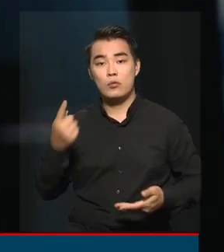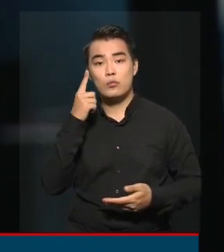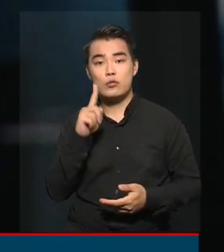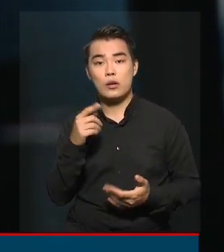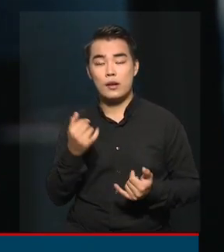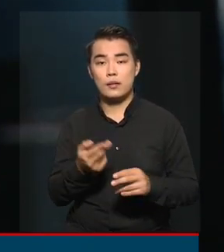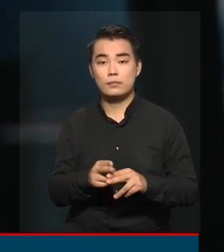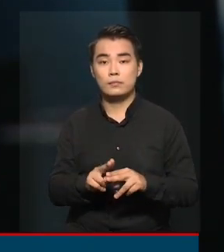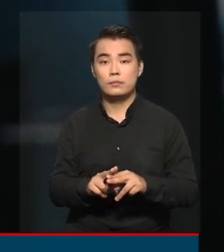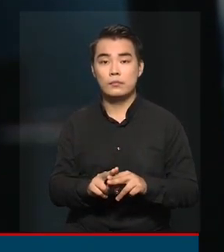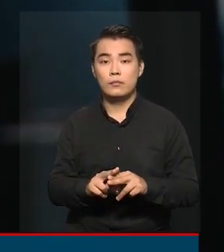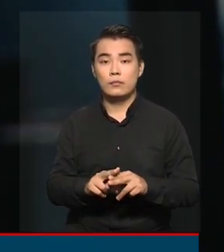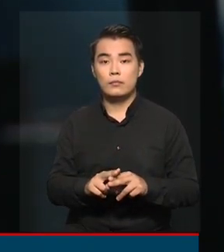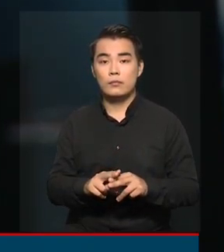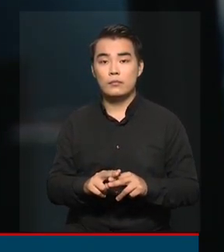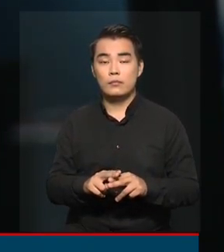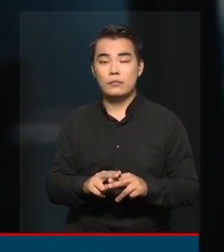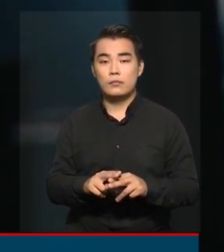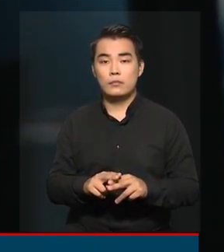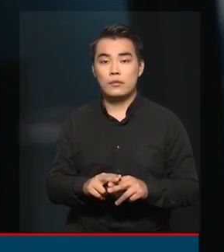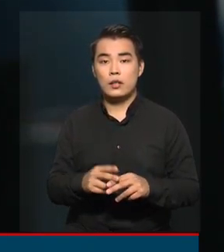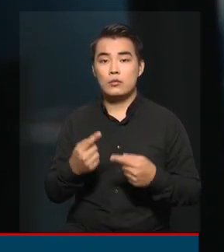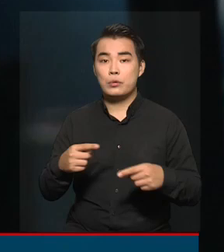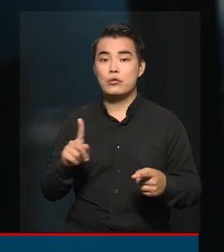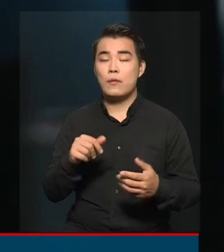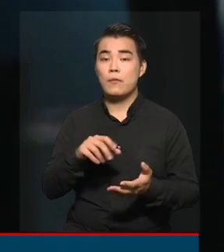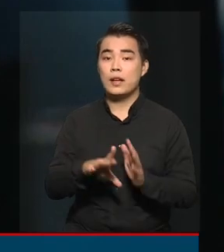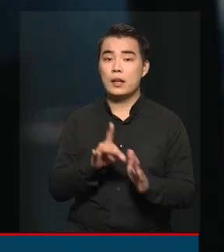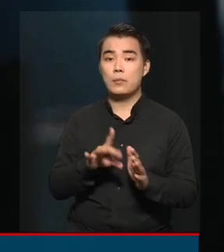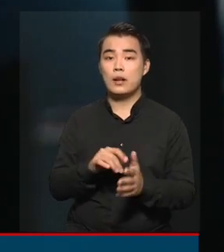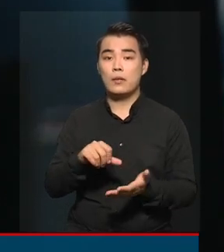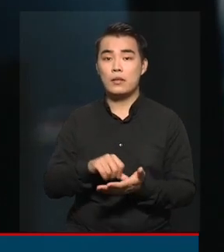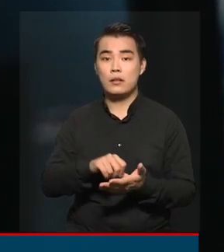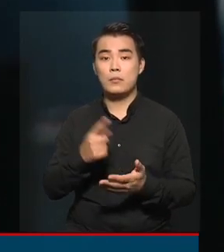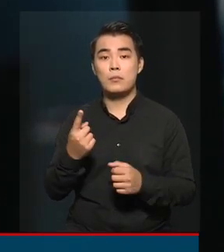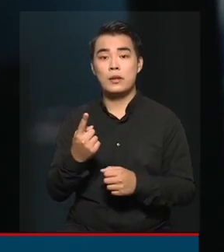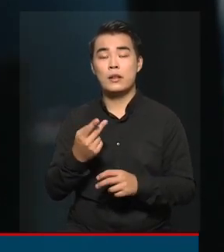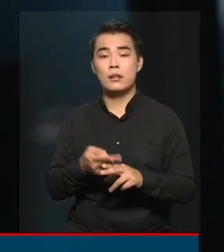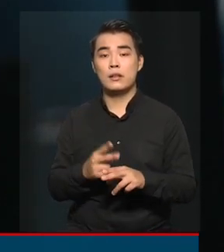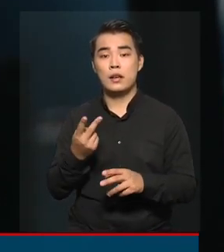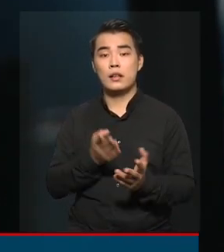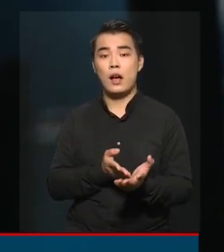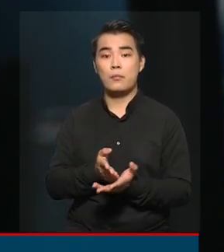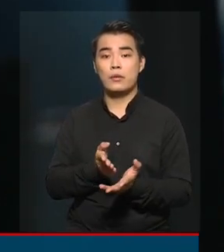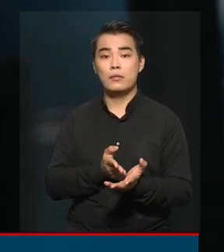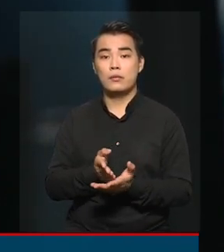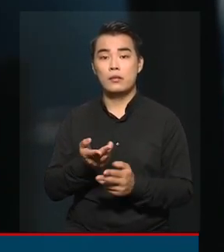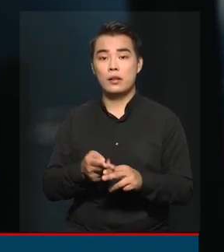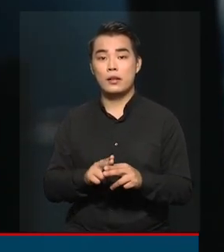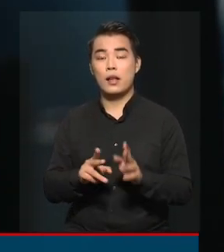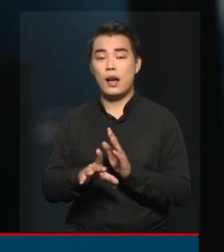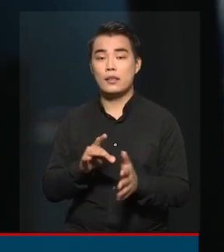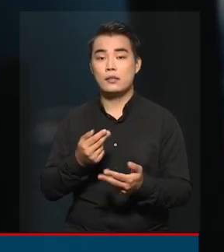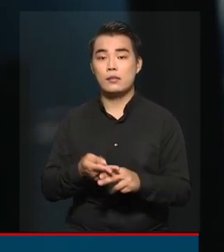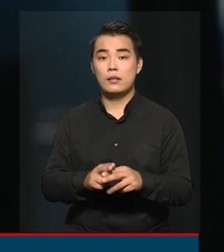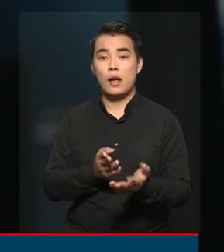жаңағы осы жаңағы сайлауға қатысушылар мысалы 1-2 бағыт бойынша кандидаттар ұсынылды